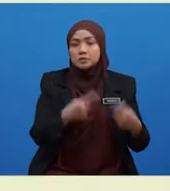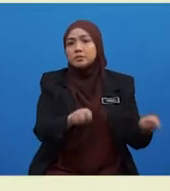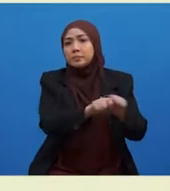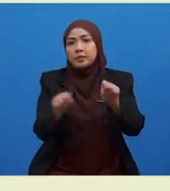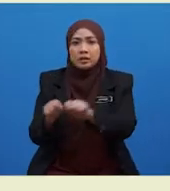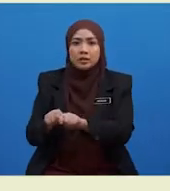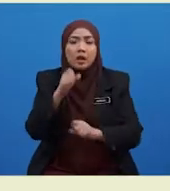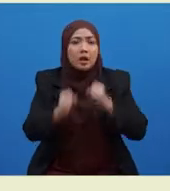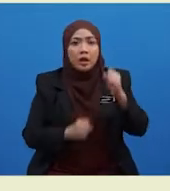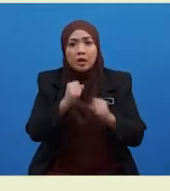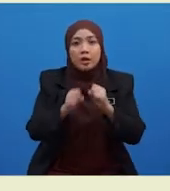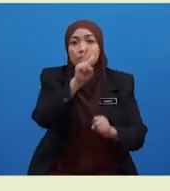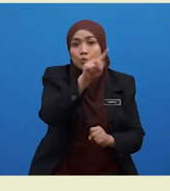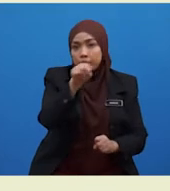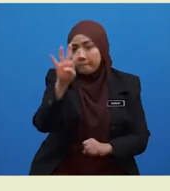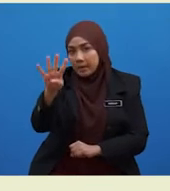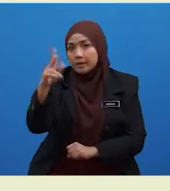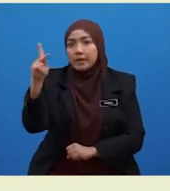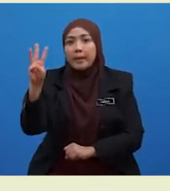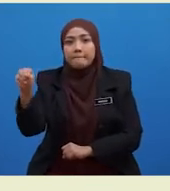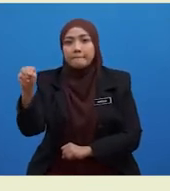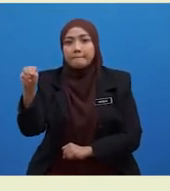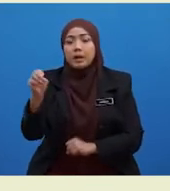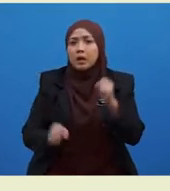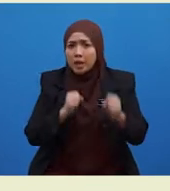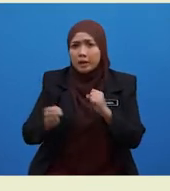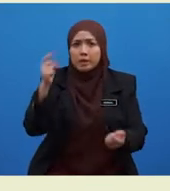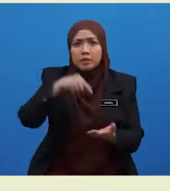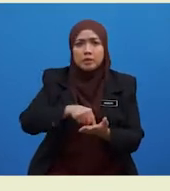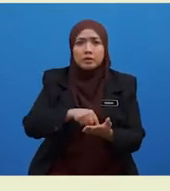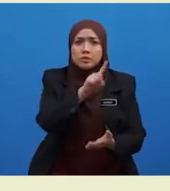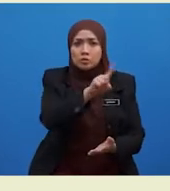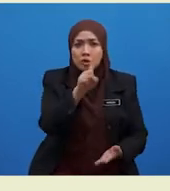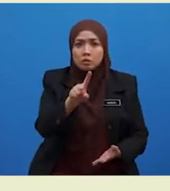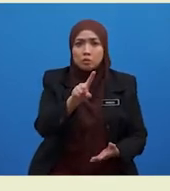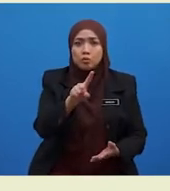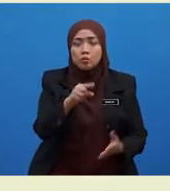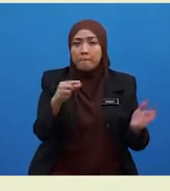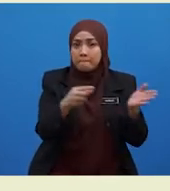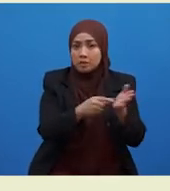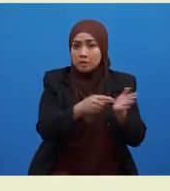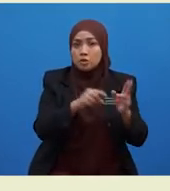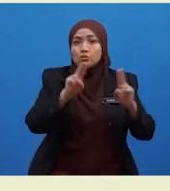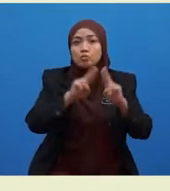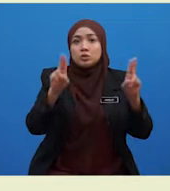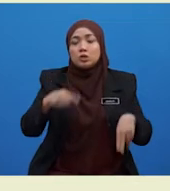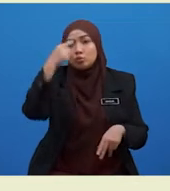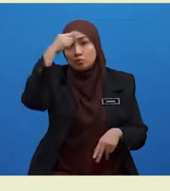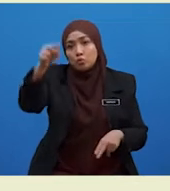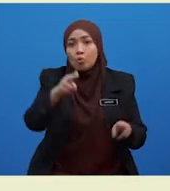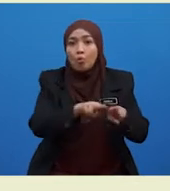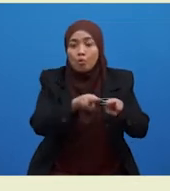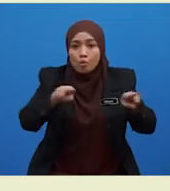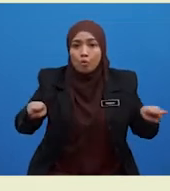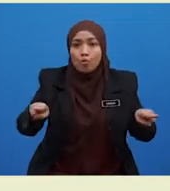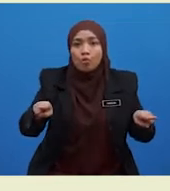seperti larian 2.4 km. Larian ini merupakan salah satu bateri ujian untuk mengukur daya